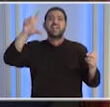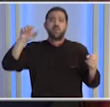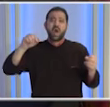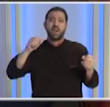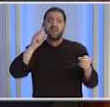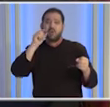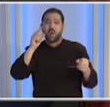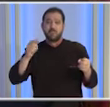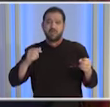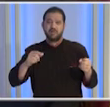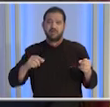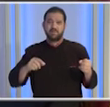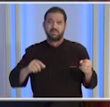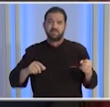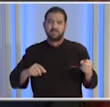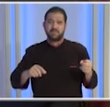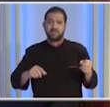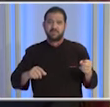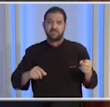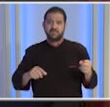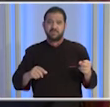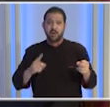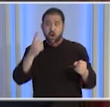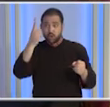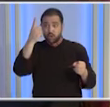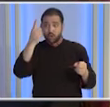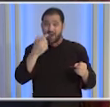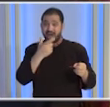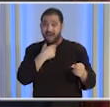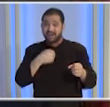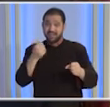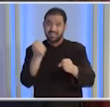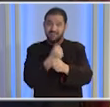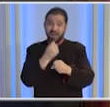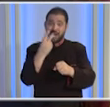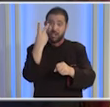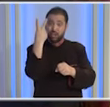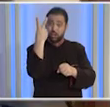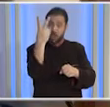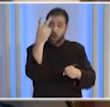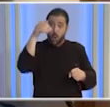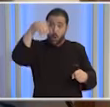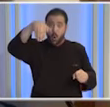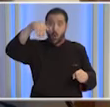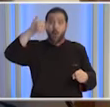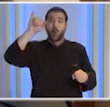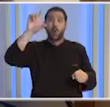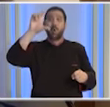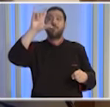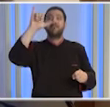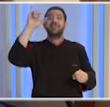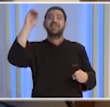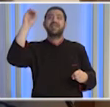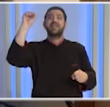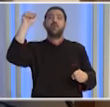fac peste 2 milioane de avorturi pe an. Ce înseamnă asta? În fiecare an,